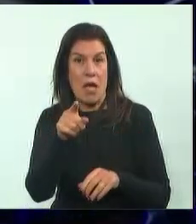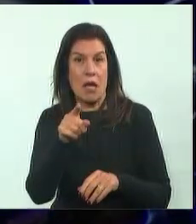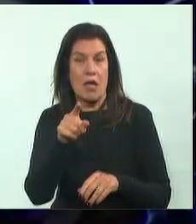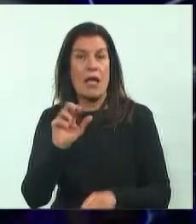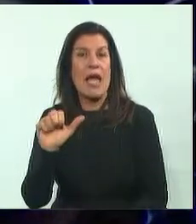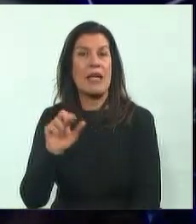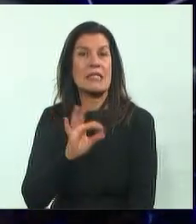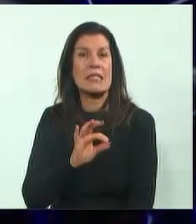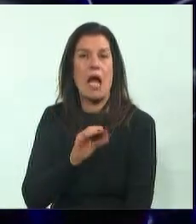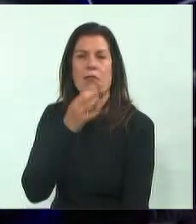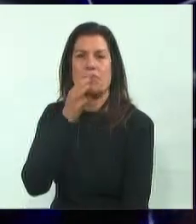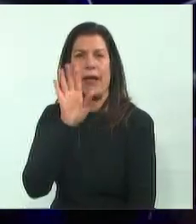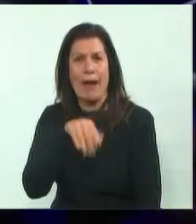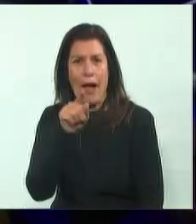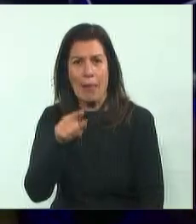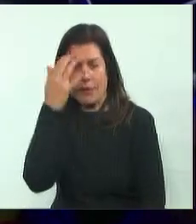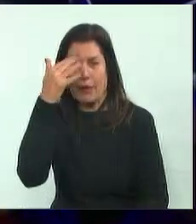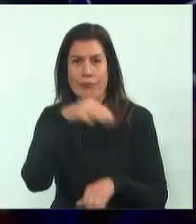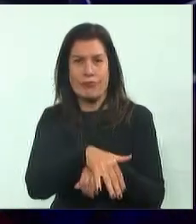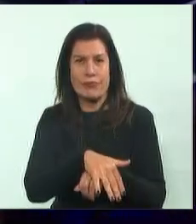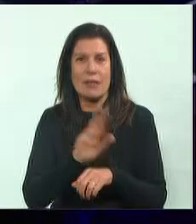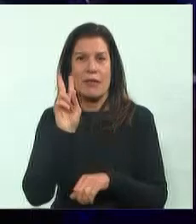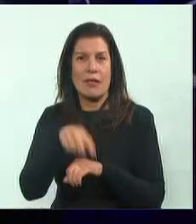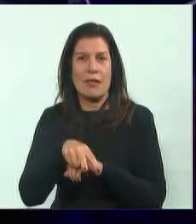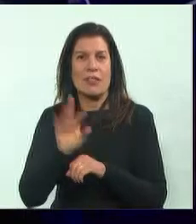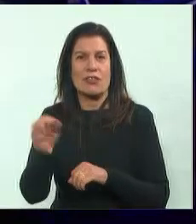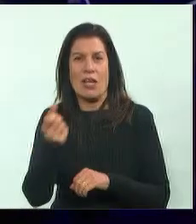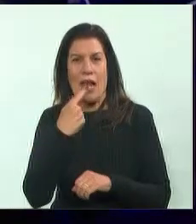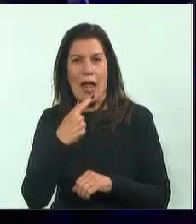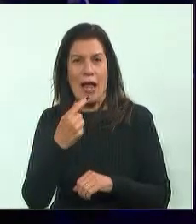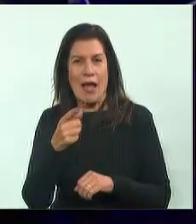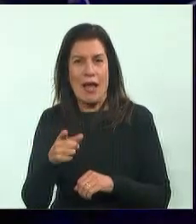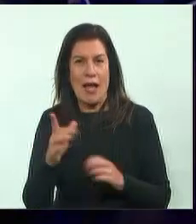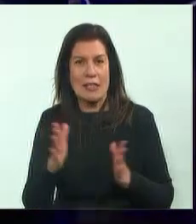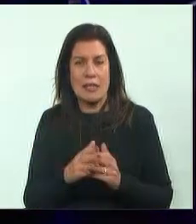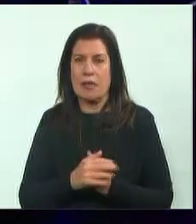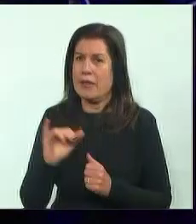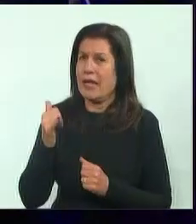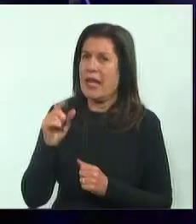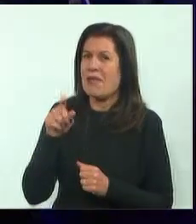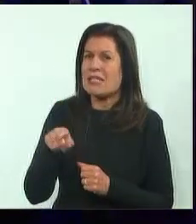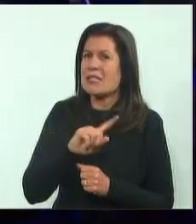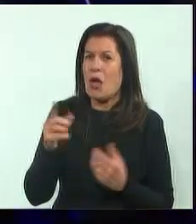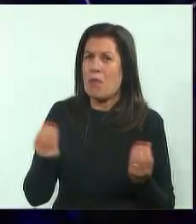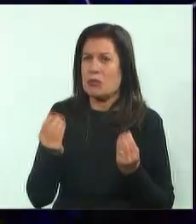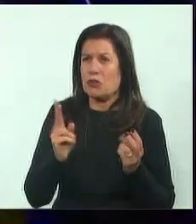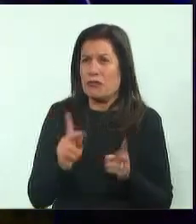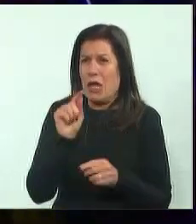אתה נפלת בעוקץ הדובונים. כן, אבל זה כנראה לא משהו שאפשר להגיע אליו בכלל. זה איפשהו